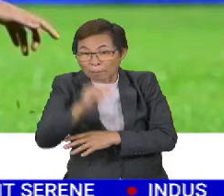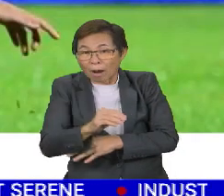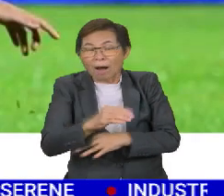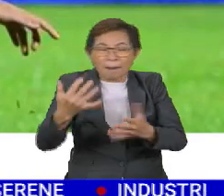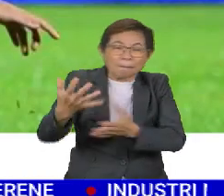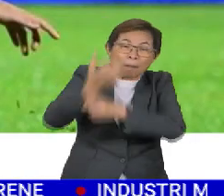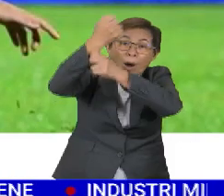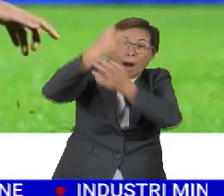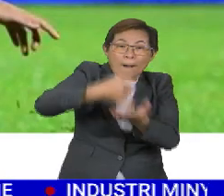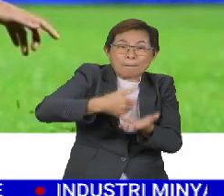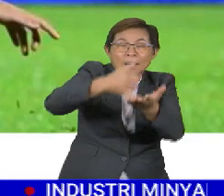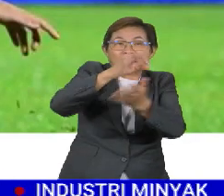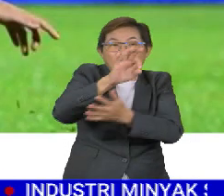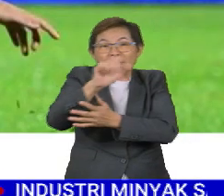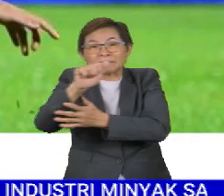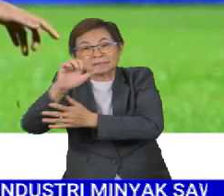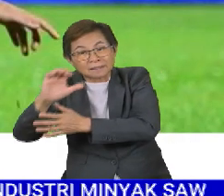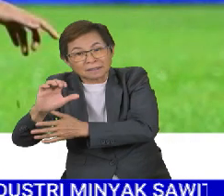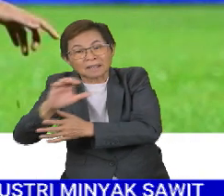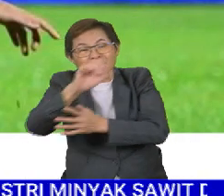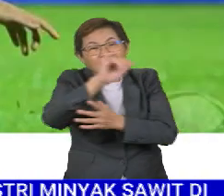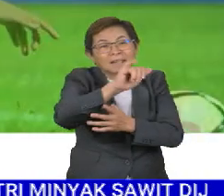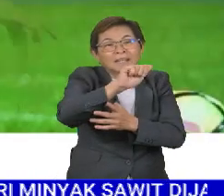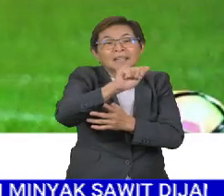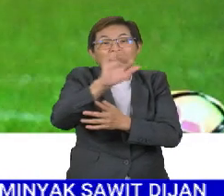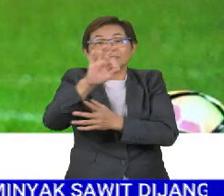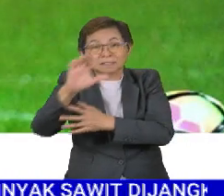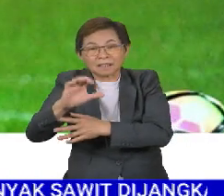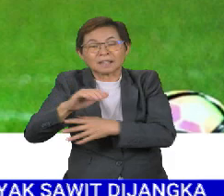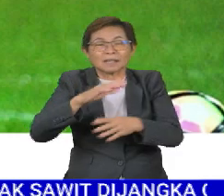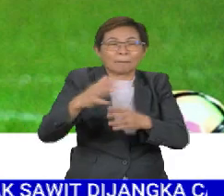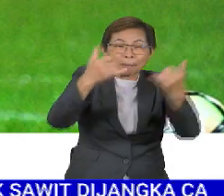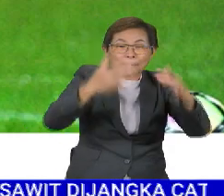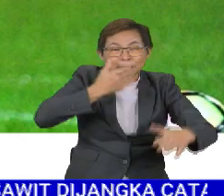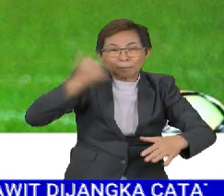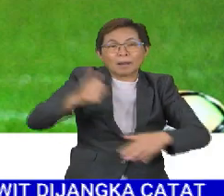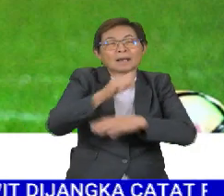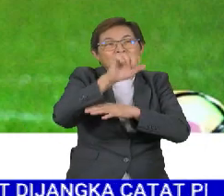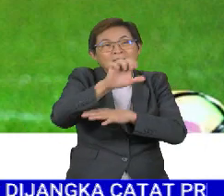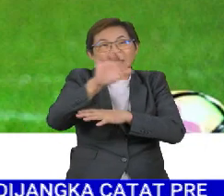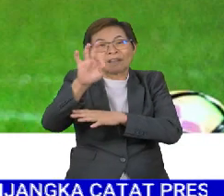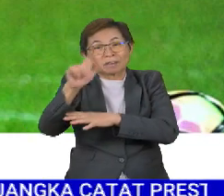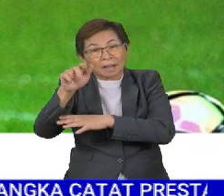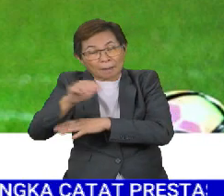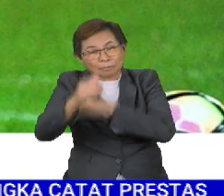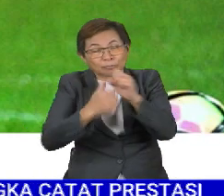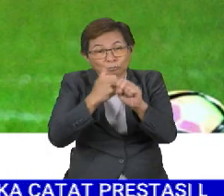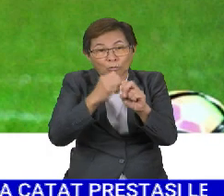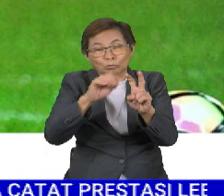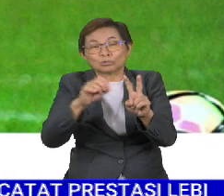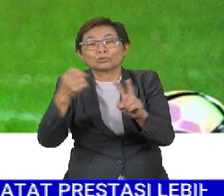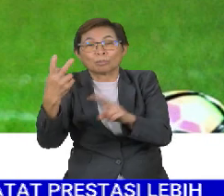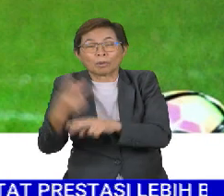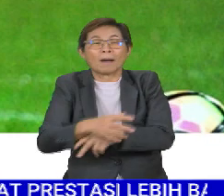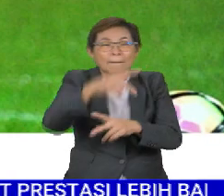tahun 2015 serta pernah dinobat pemain terbaik PFAM pada bulan Mei 2016. Sementara Azrif yang mencipta nama